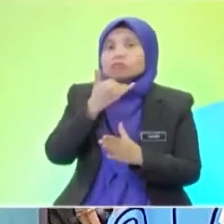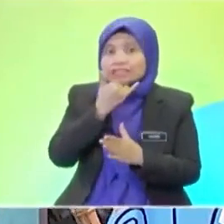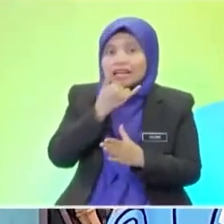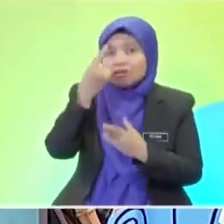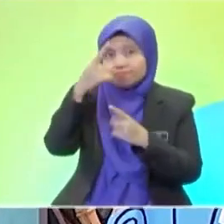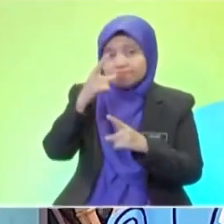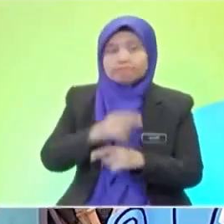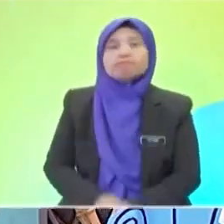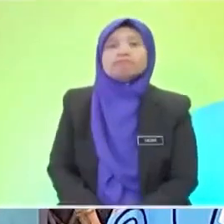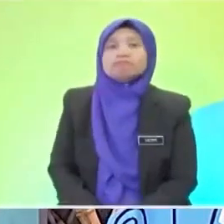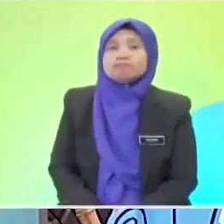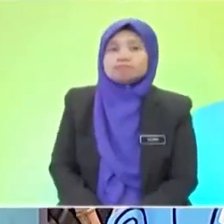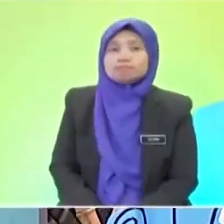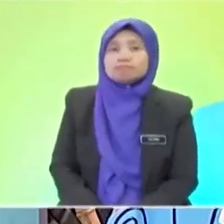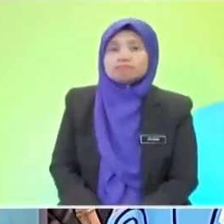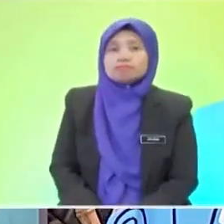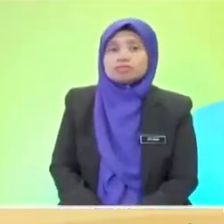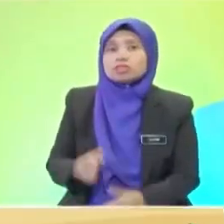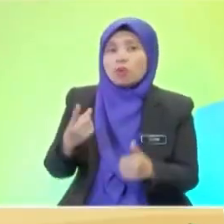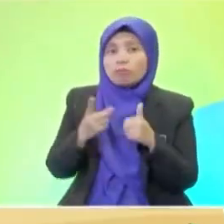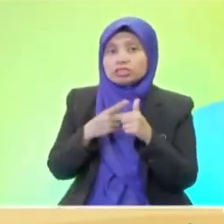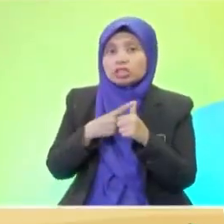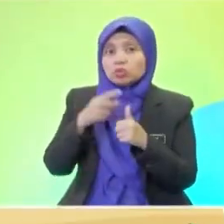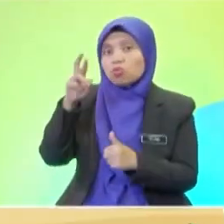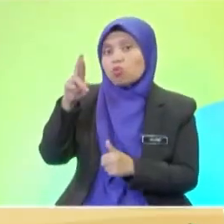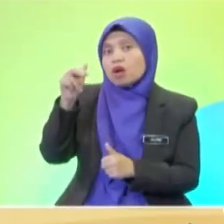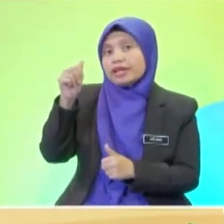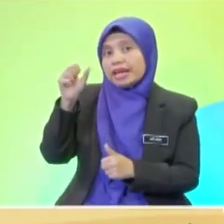Respon yang telah diberikan yang pertama